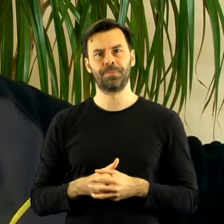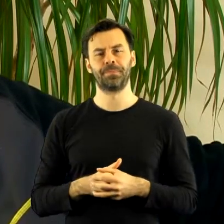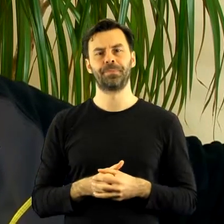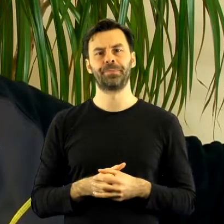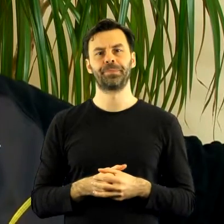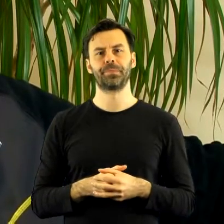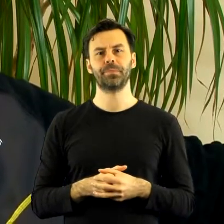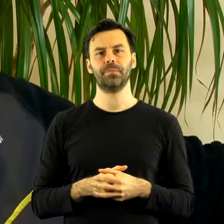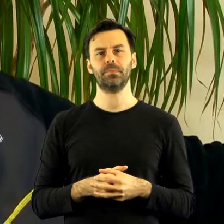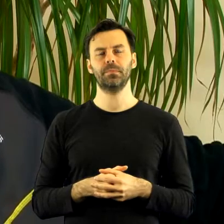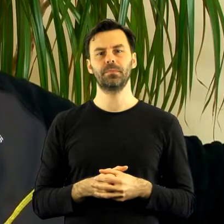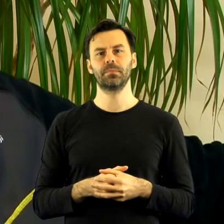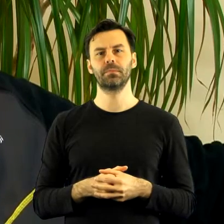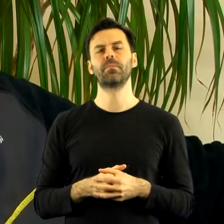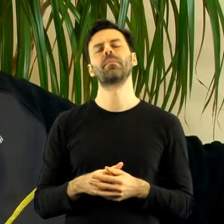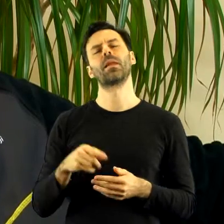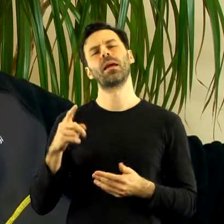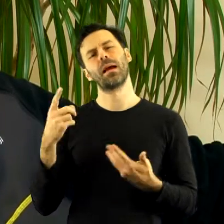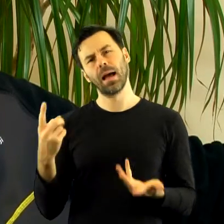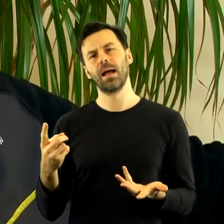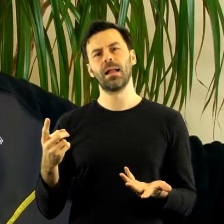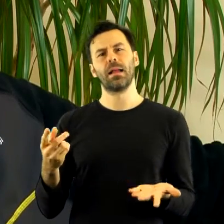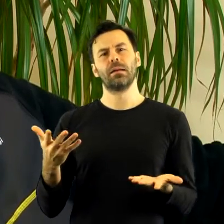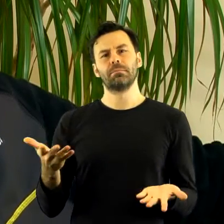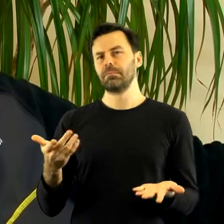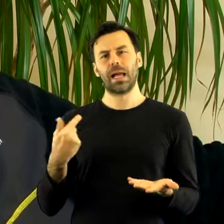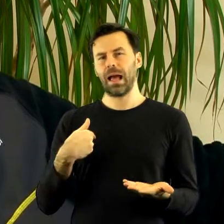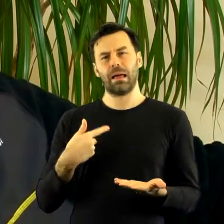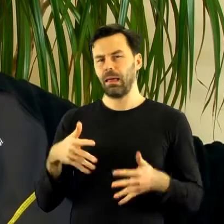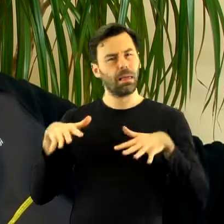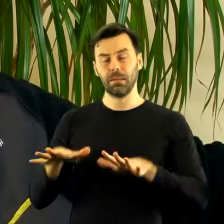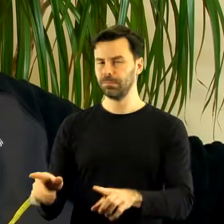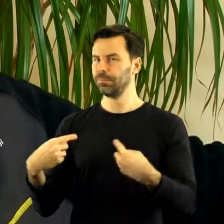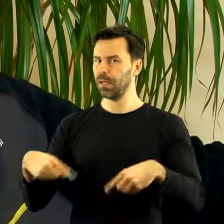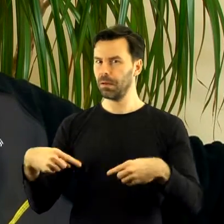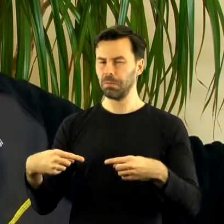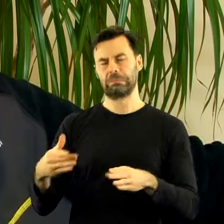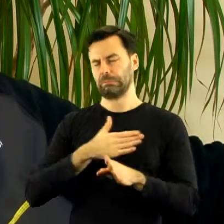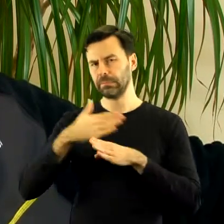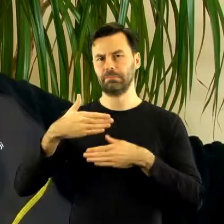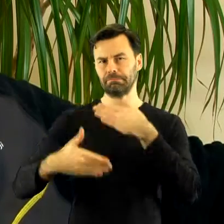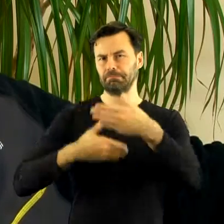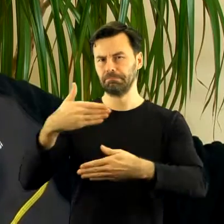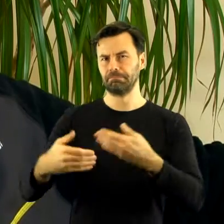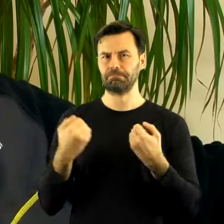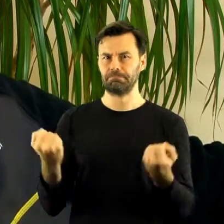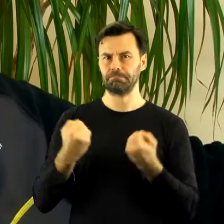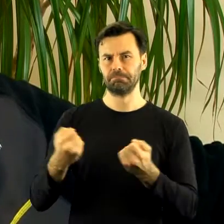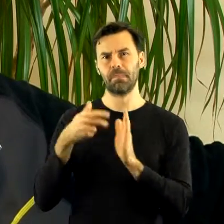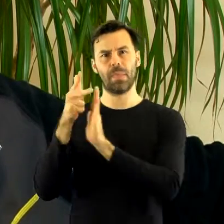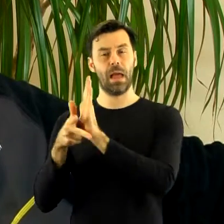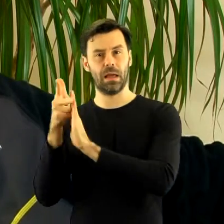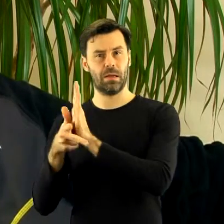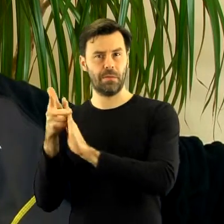różnych osób prawa. No ale jakoś tak nie ulegliśmy temu, kontynuowaliśmy dalej to nagrywanie.